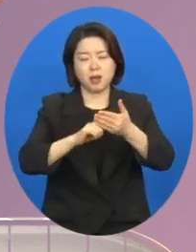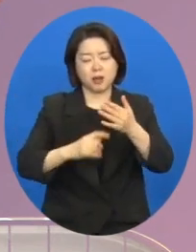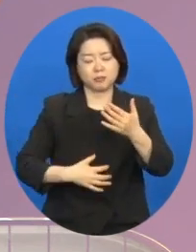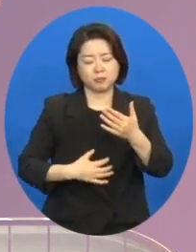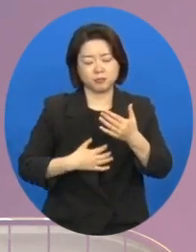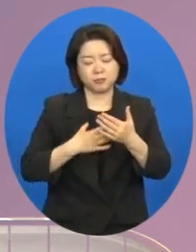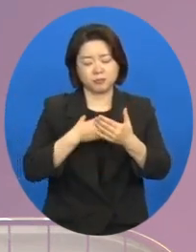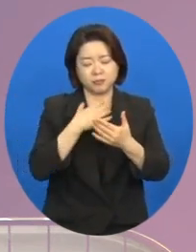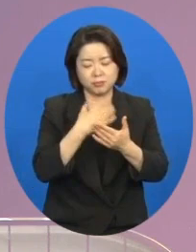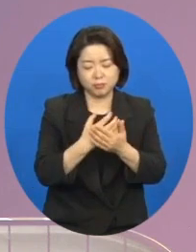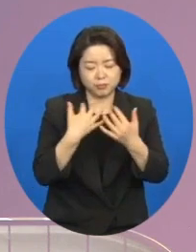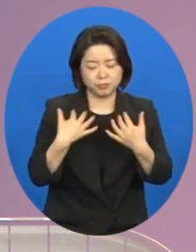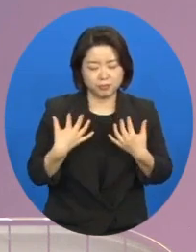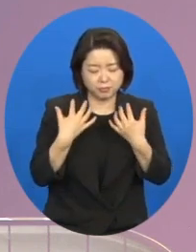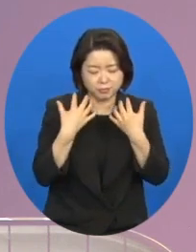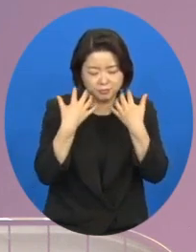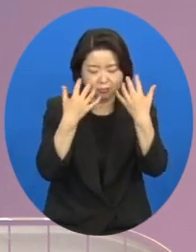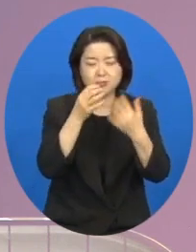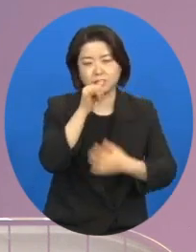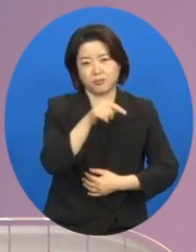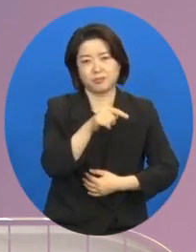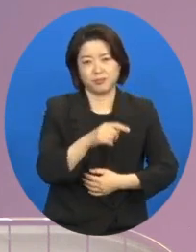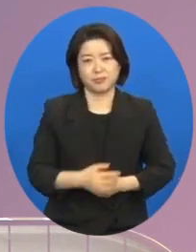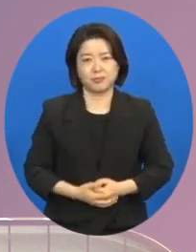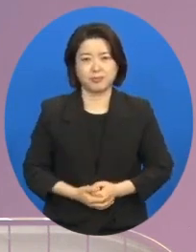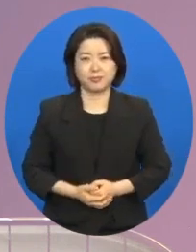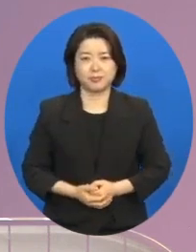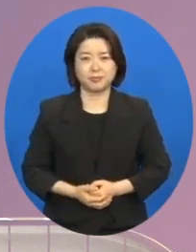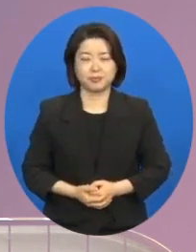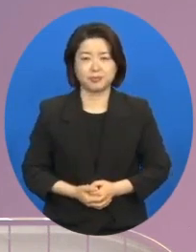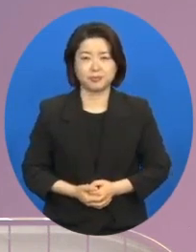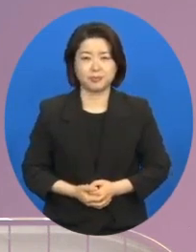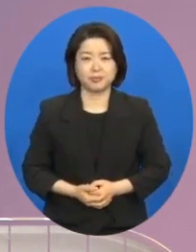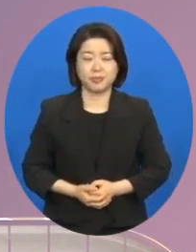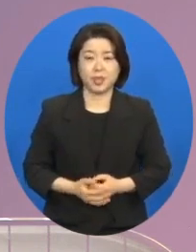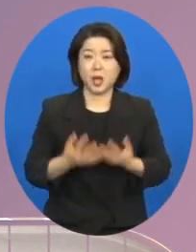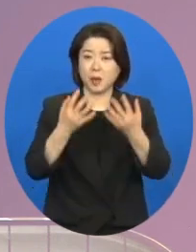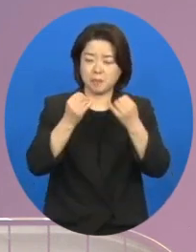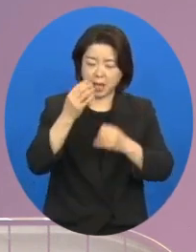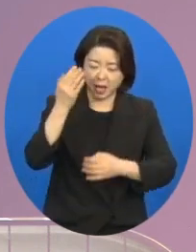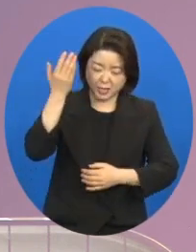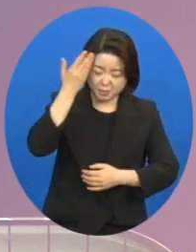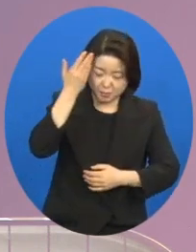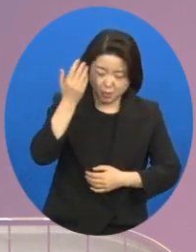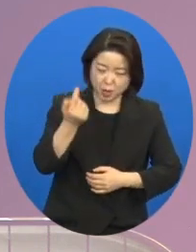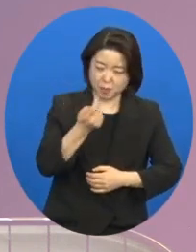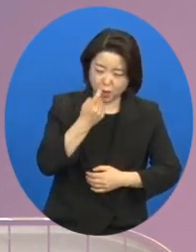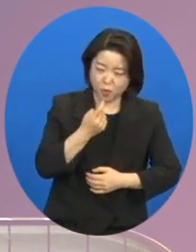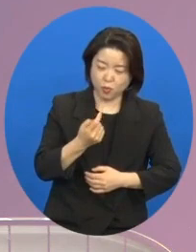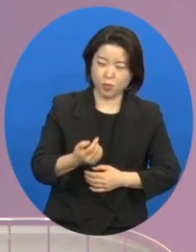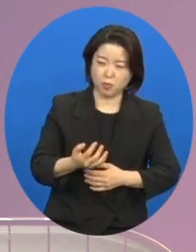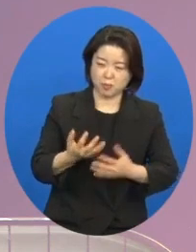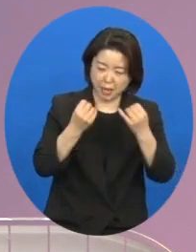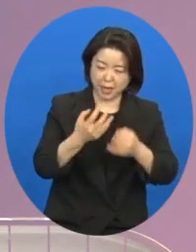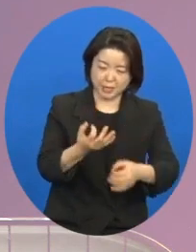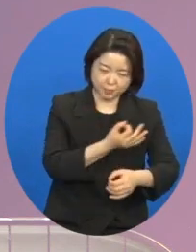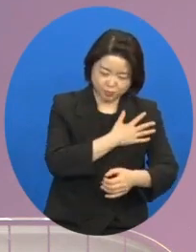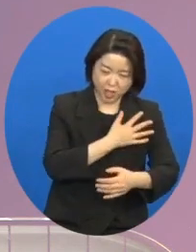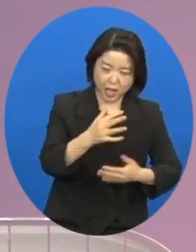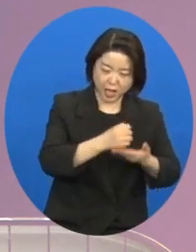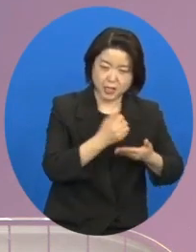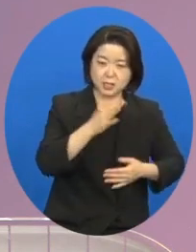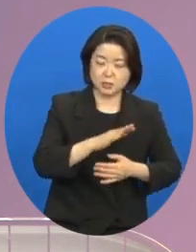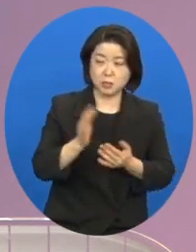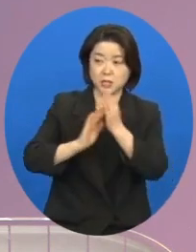울리게 된 것이죠. 여러분, 많이 알고 많이 배우고 많은 것을 가졌어도 예수님을 전혀